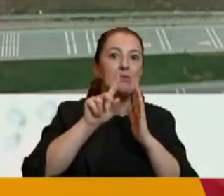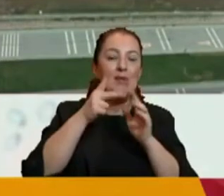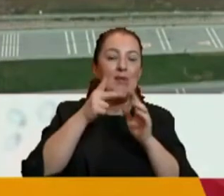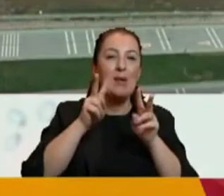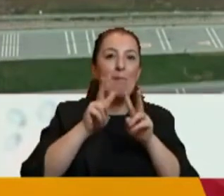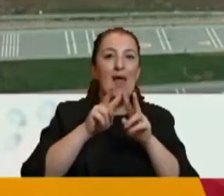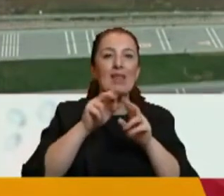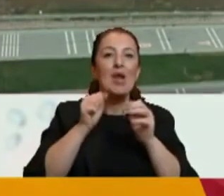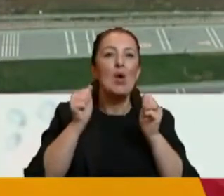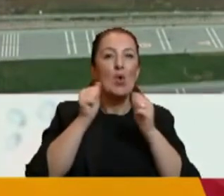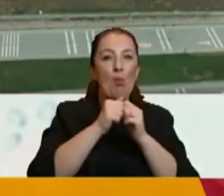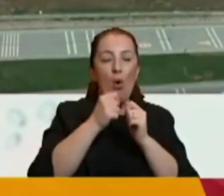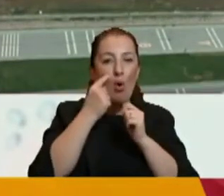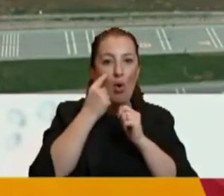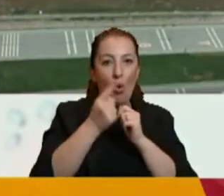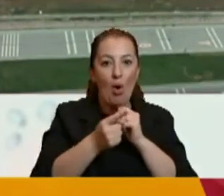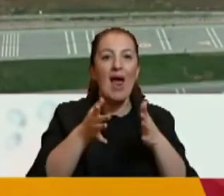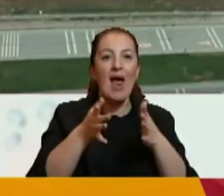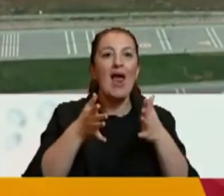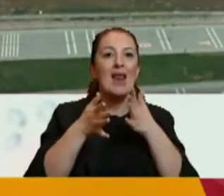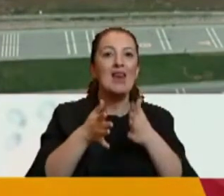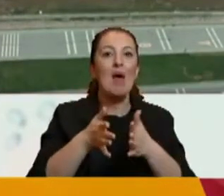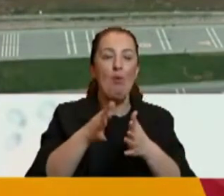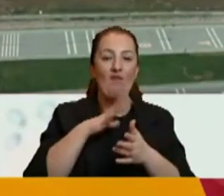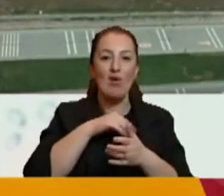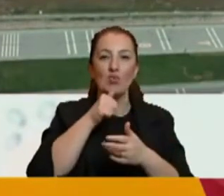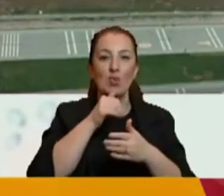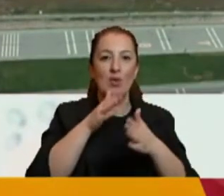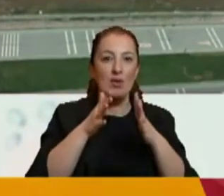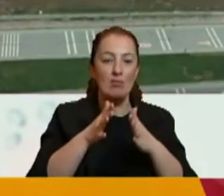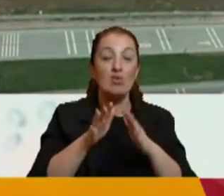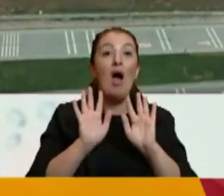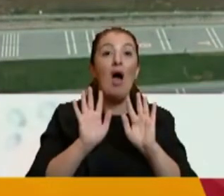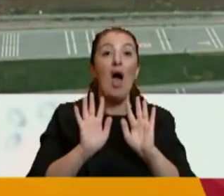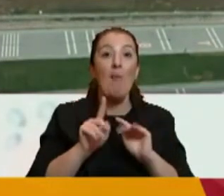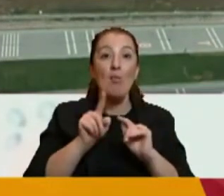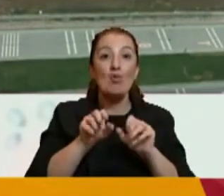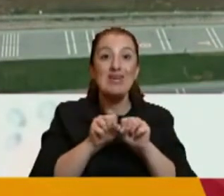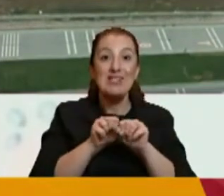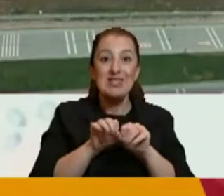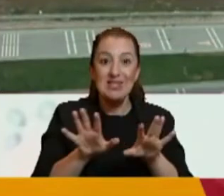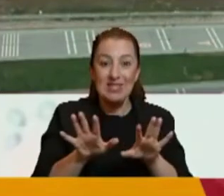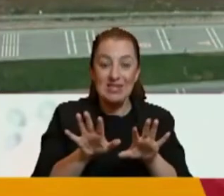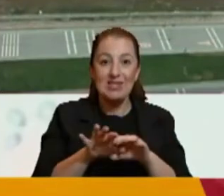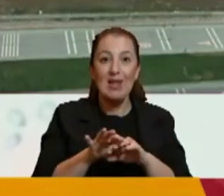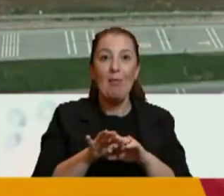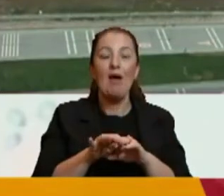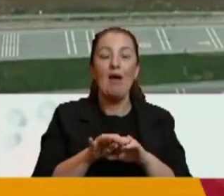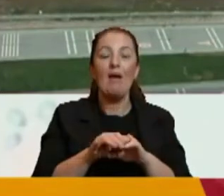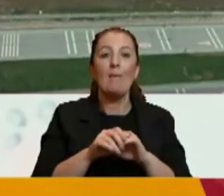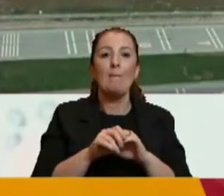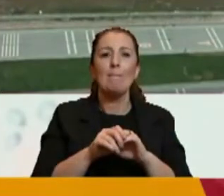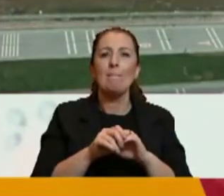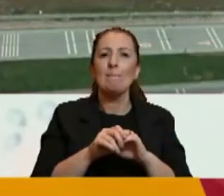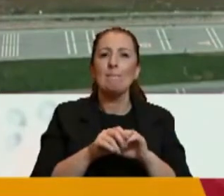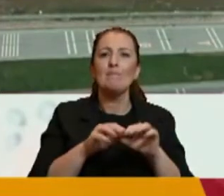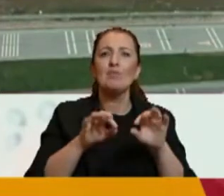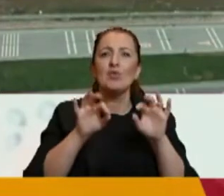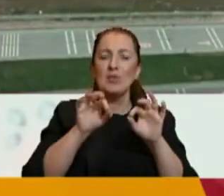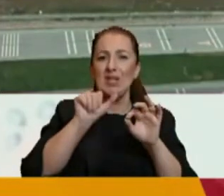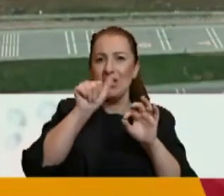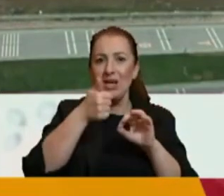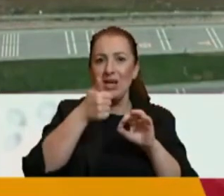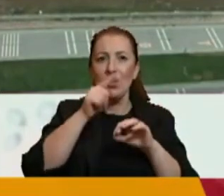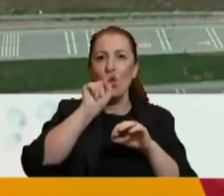bölüğün kapasiteli depo var su deposu var ama bu sisteme akutlu edilememiş Şimdi yarın